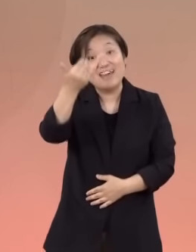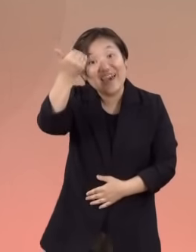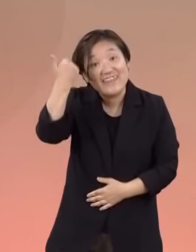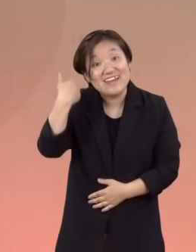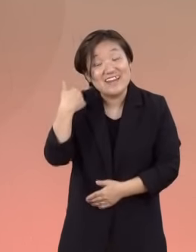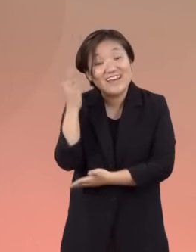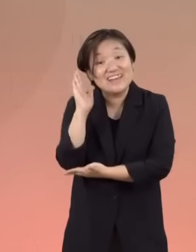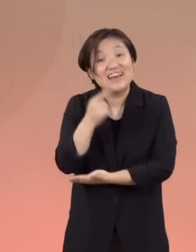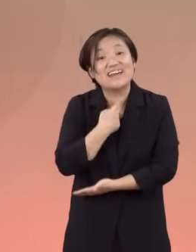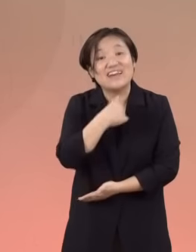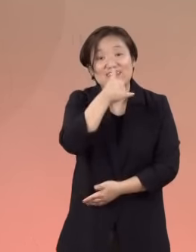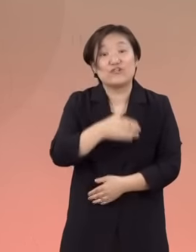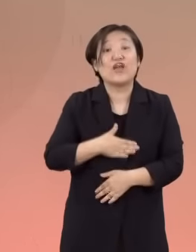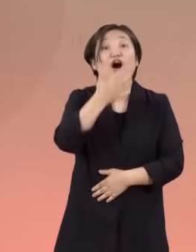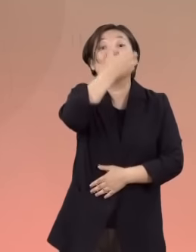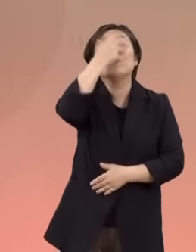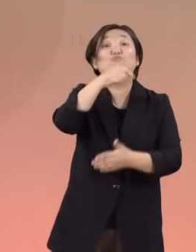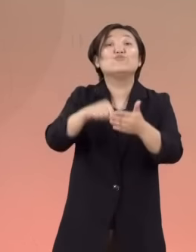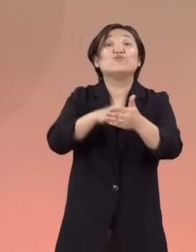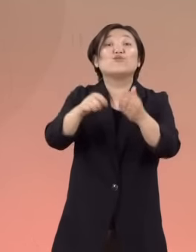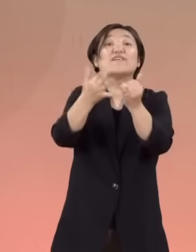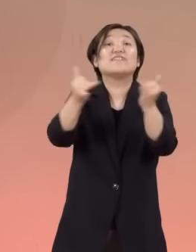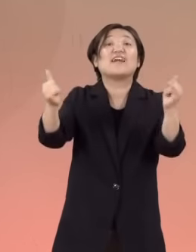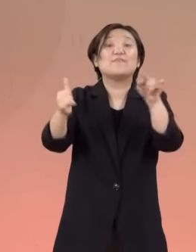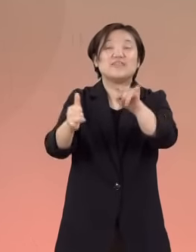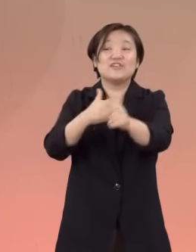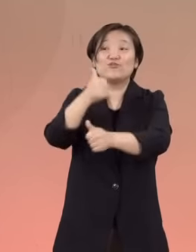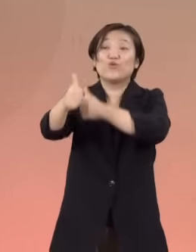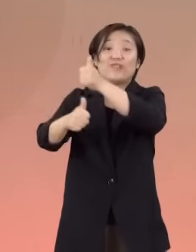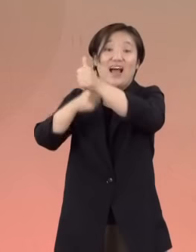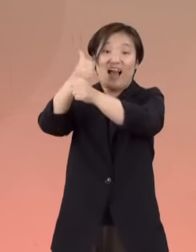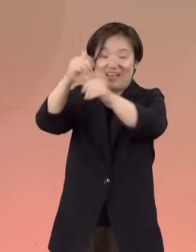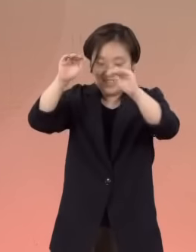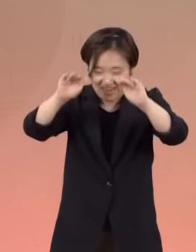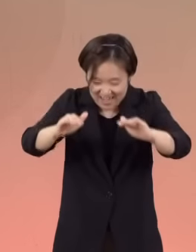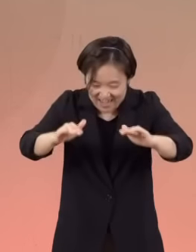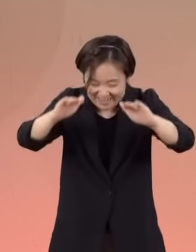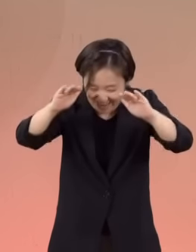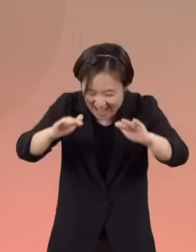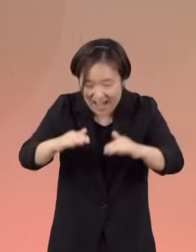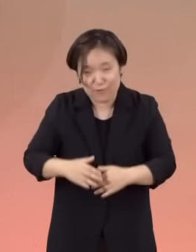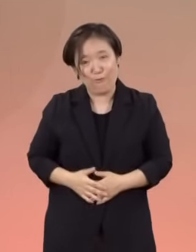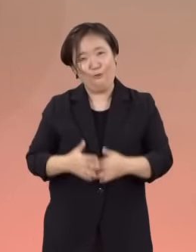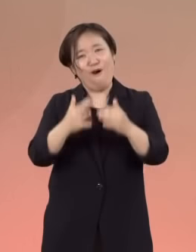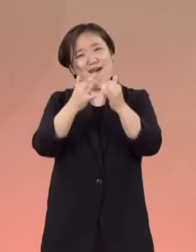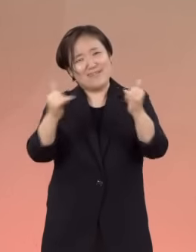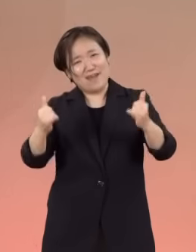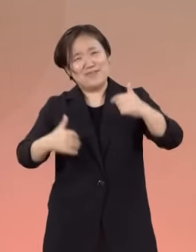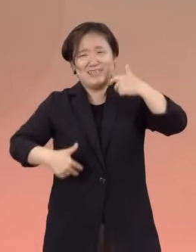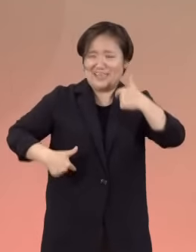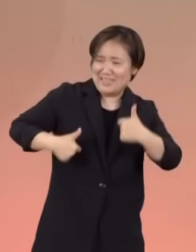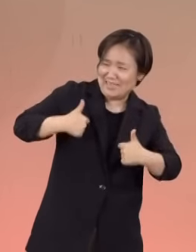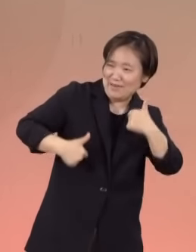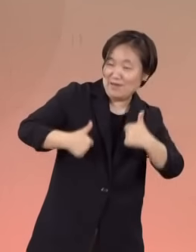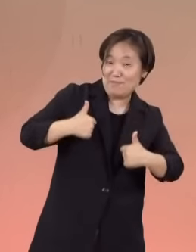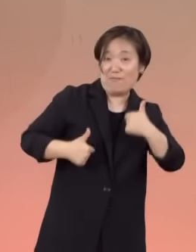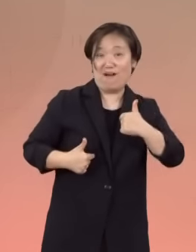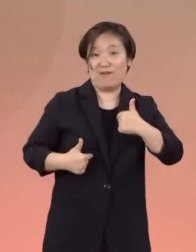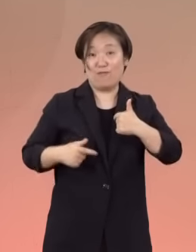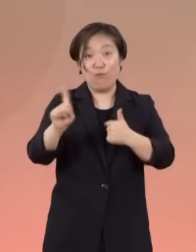꿈에서 사람들이 제사상 차리고 제사 올리면서 사람들이 막 기뻐하는게 영가들이